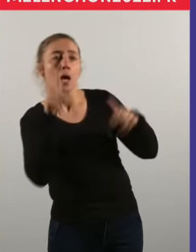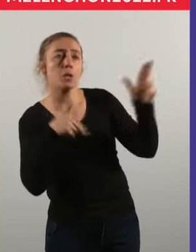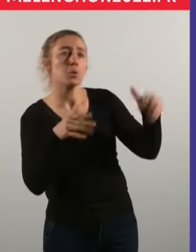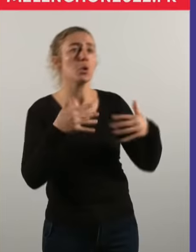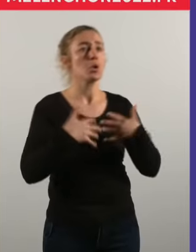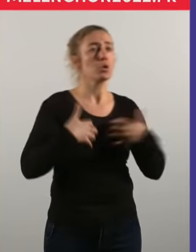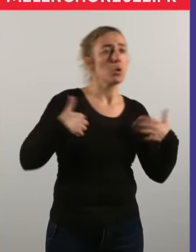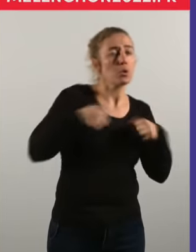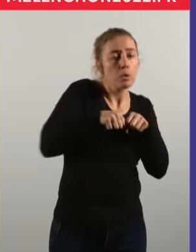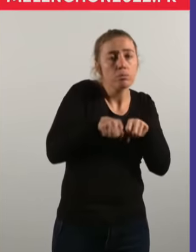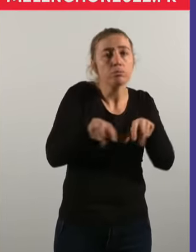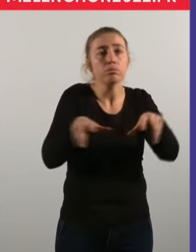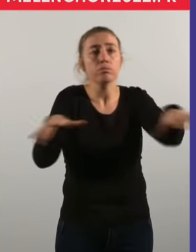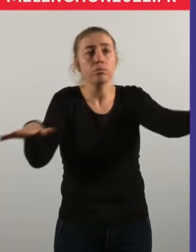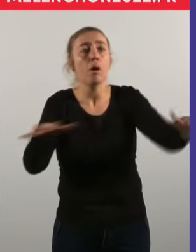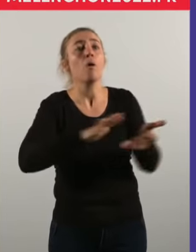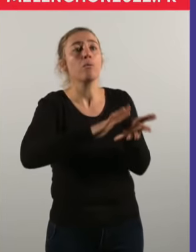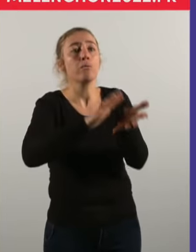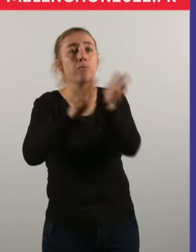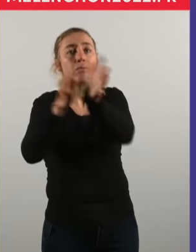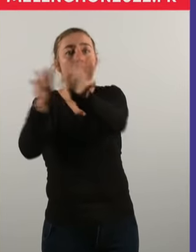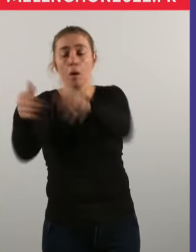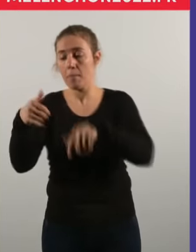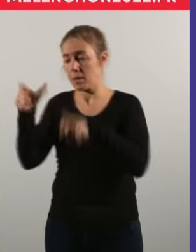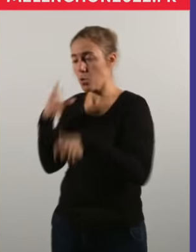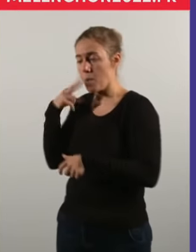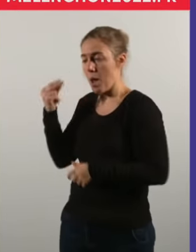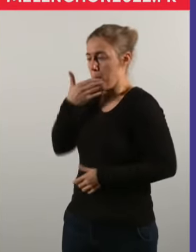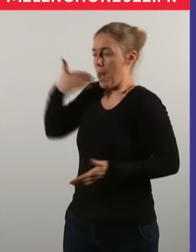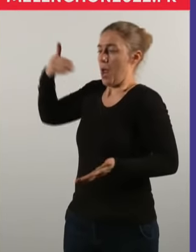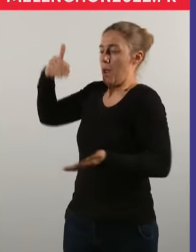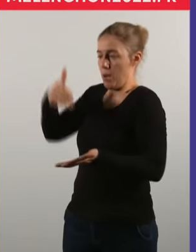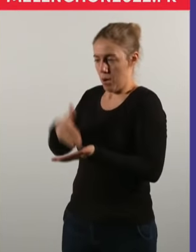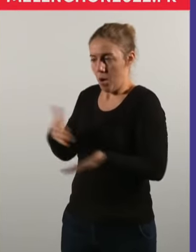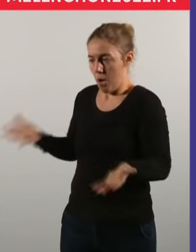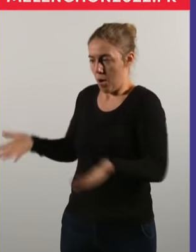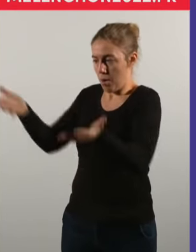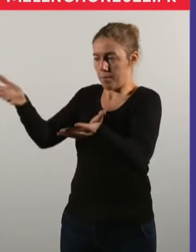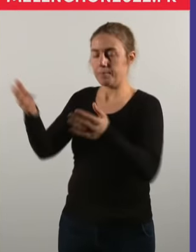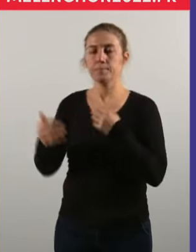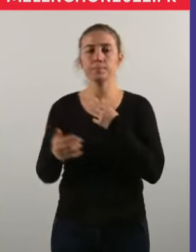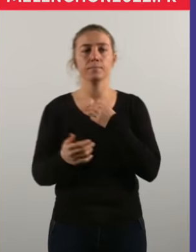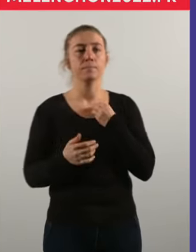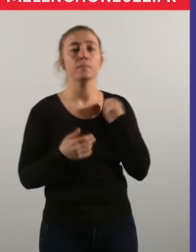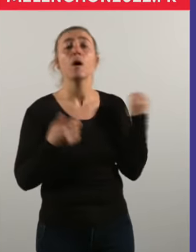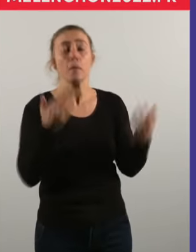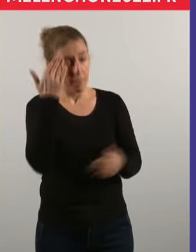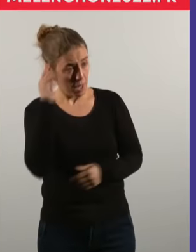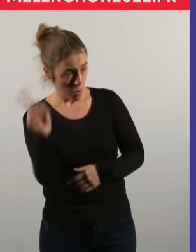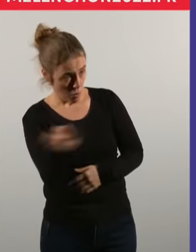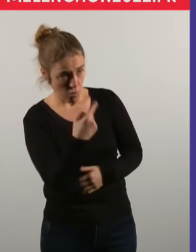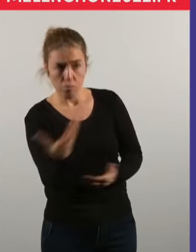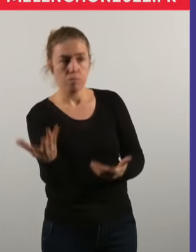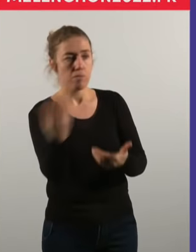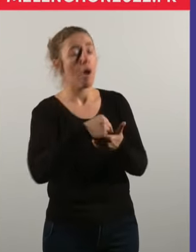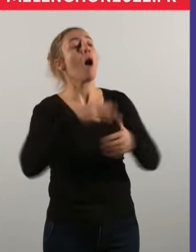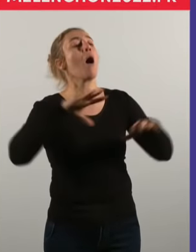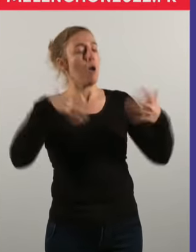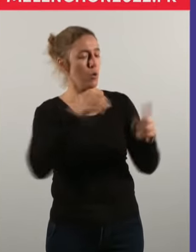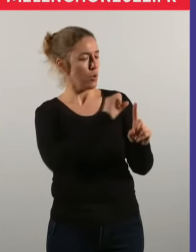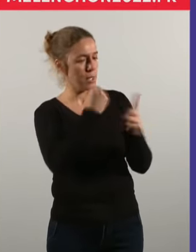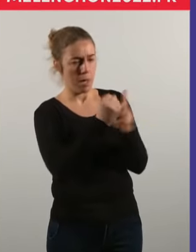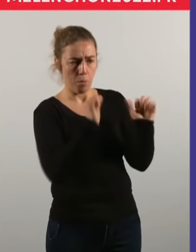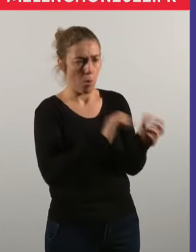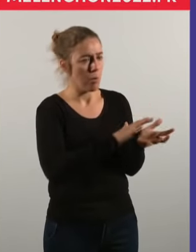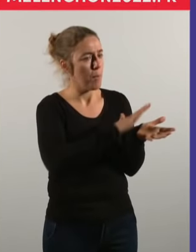la science, d'être meilleurs êtres humains. Et dès lors que vous le serez, braves gens, alors la société tout entière pourra l'être